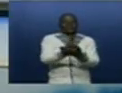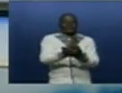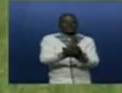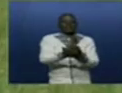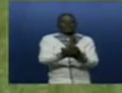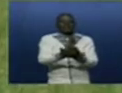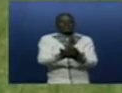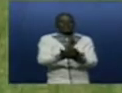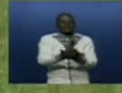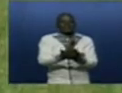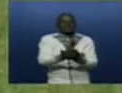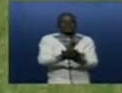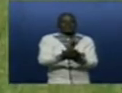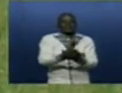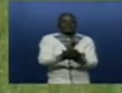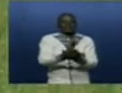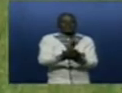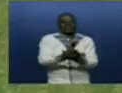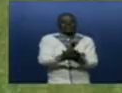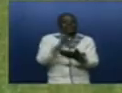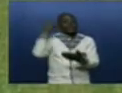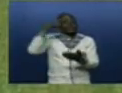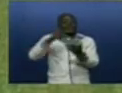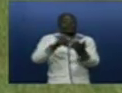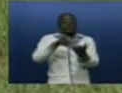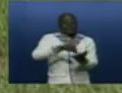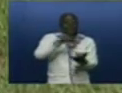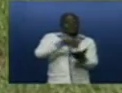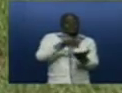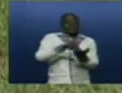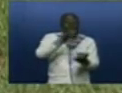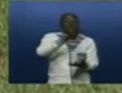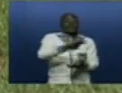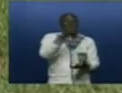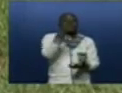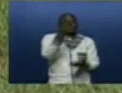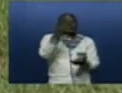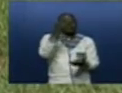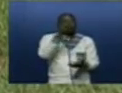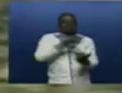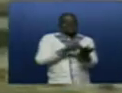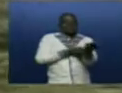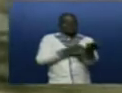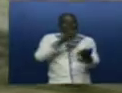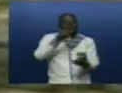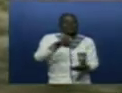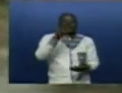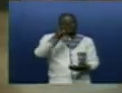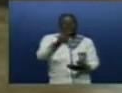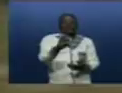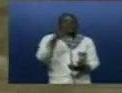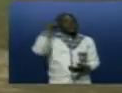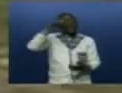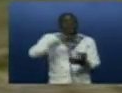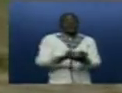Lompo. D'une capacité de stockage d'environ 42 millions de mètres cubes, le lac Bam est la plus grande retenue